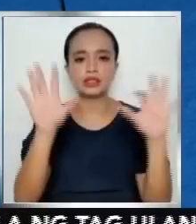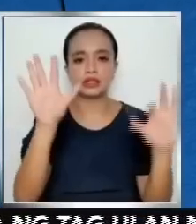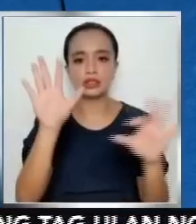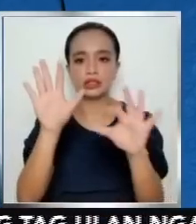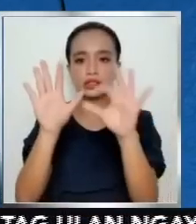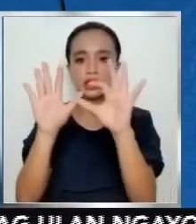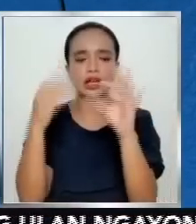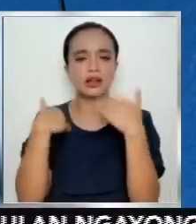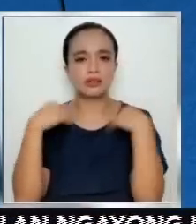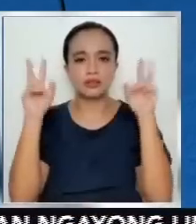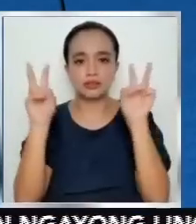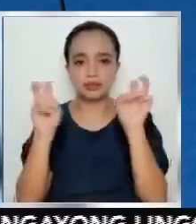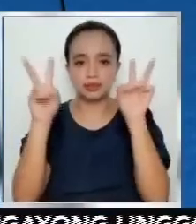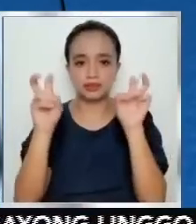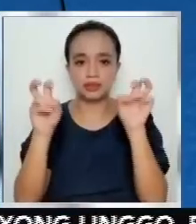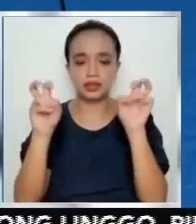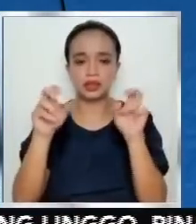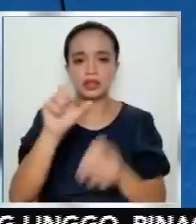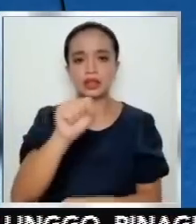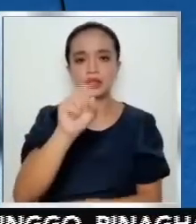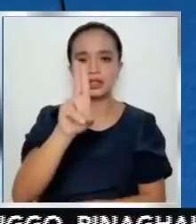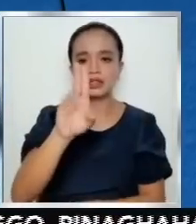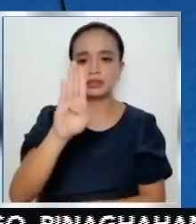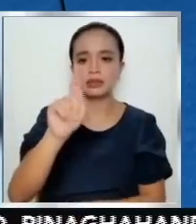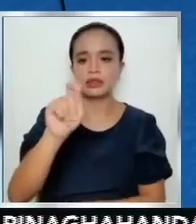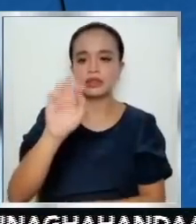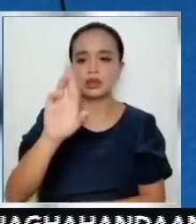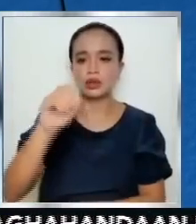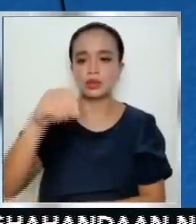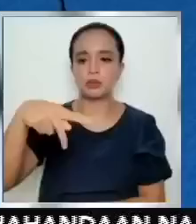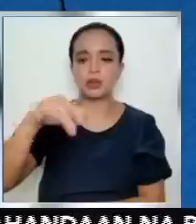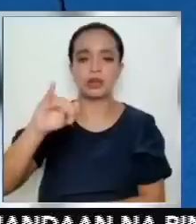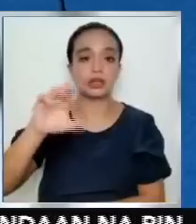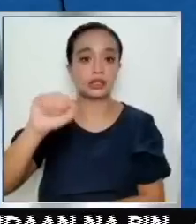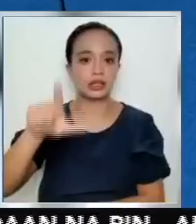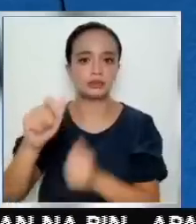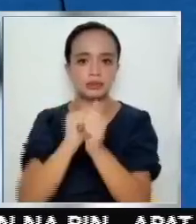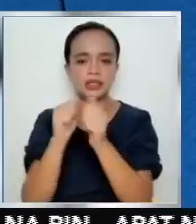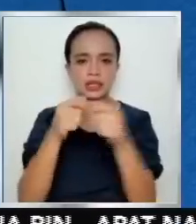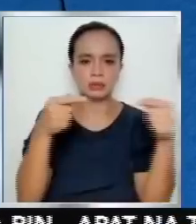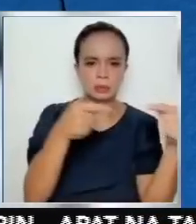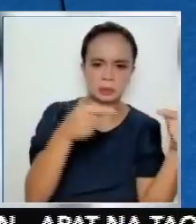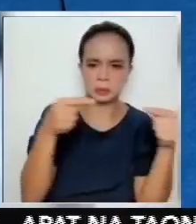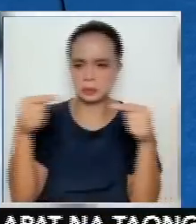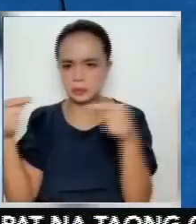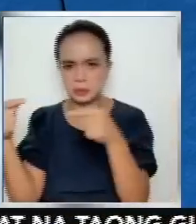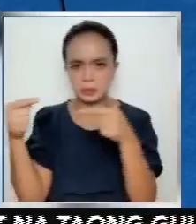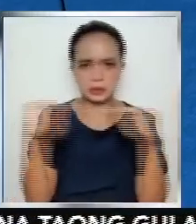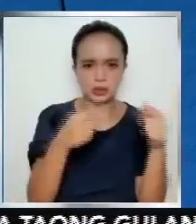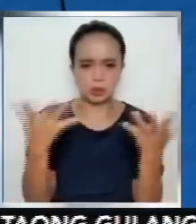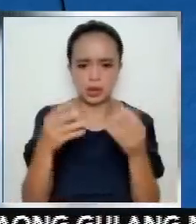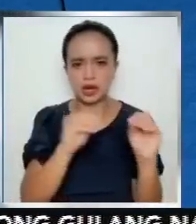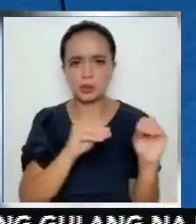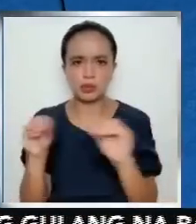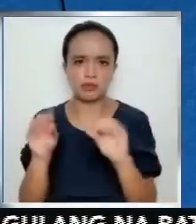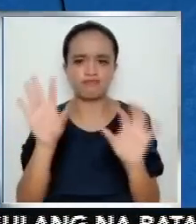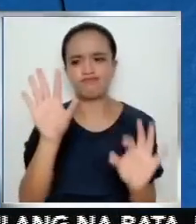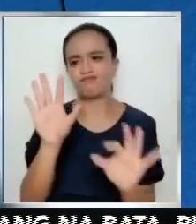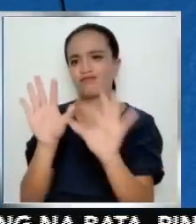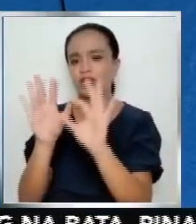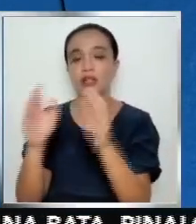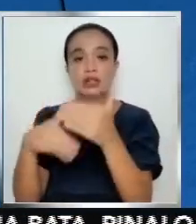tayong subtropical steering ridge. So itong dalawang ito, nag-aagawa ng impluensya sa pagkilos ng bagyo. At sa mga susunod na araw, mananaig